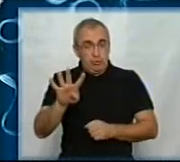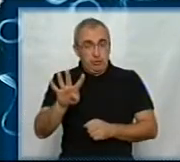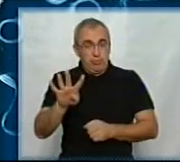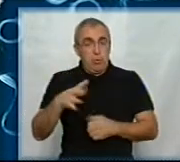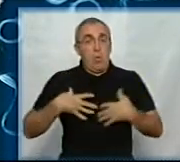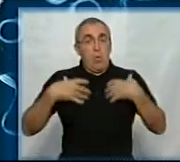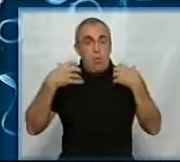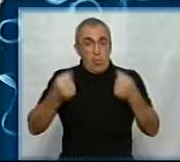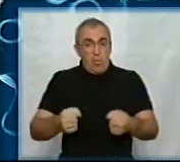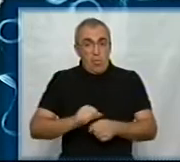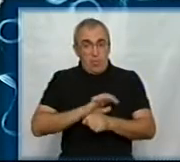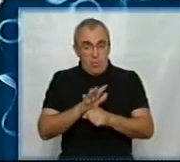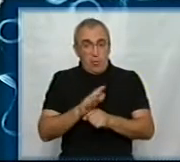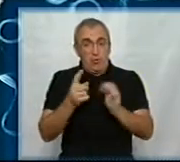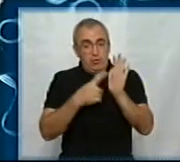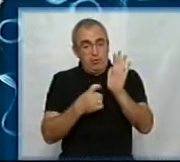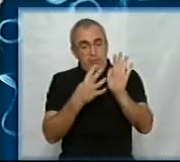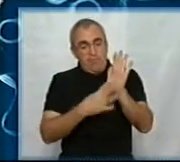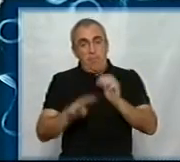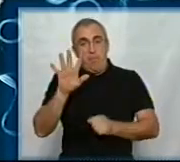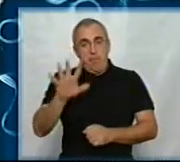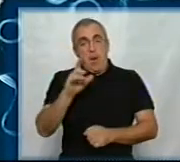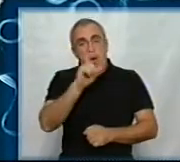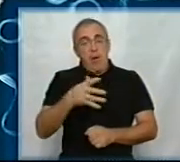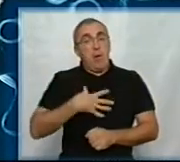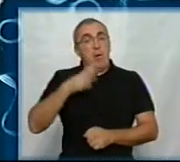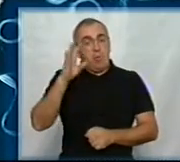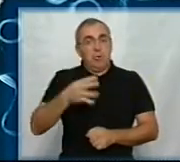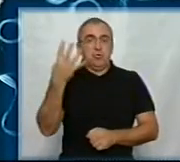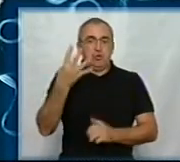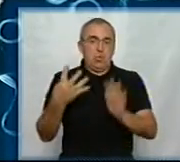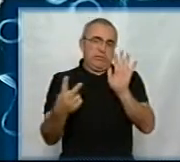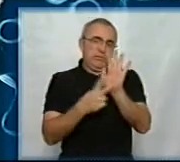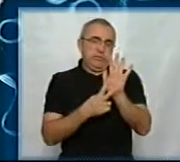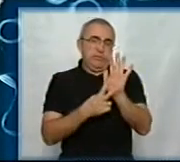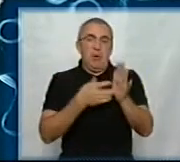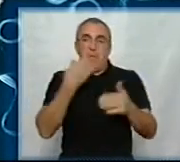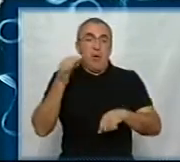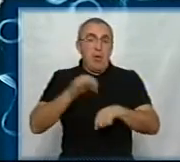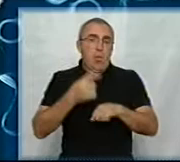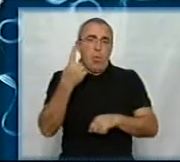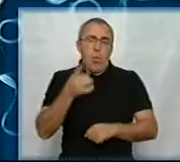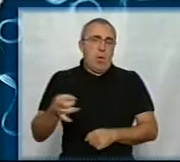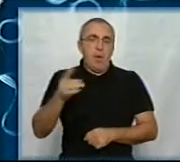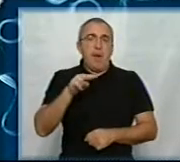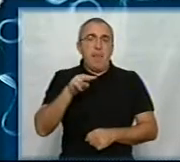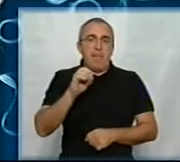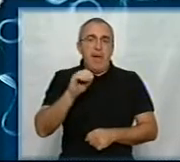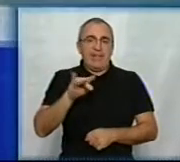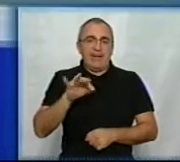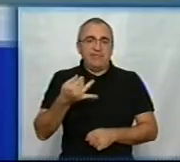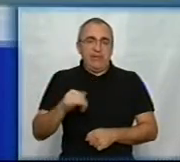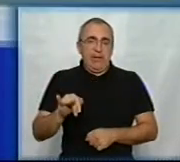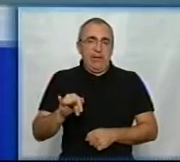одужали від коронавірусу – 695 людей, померли – 47. Немає хворих в одному районі – Петрівському.